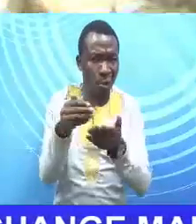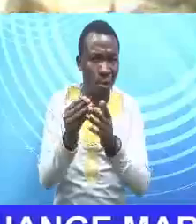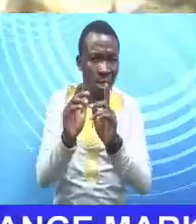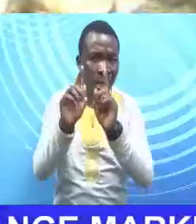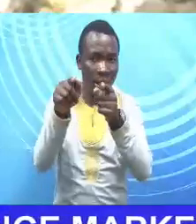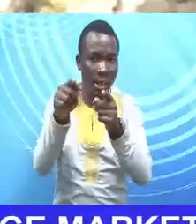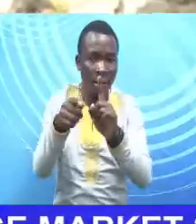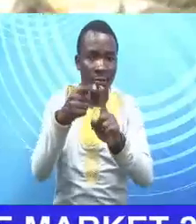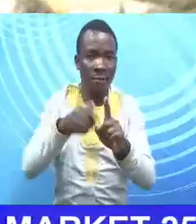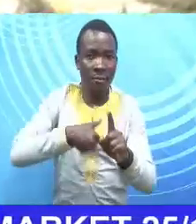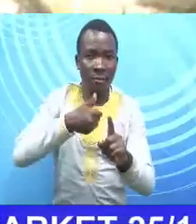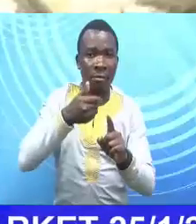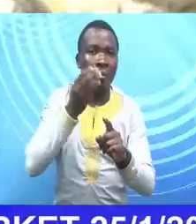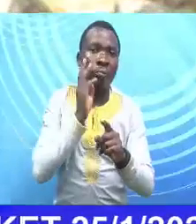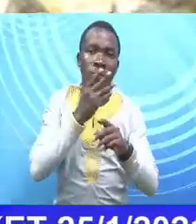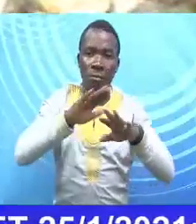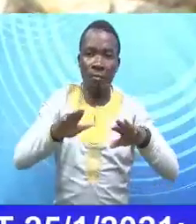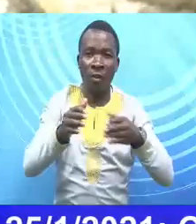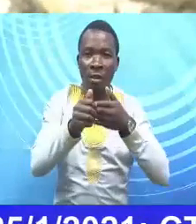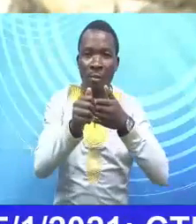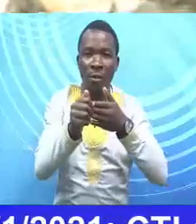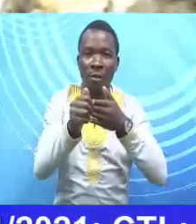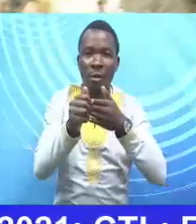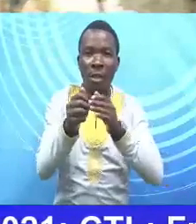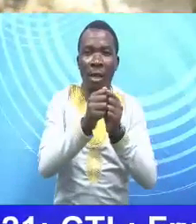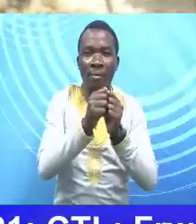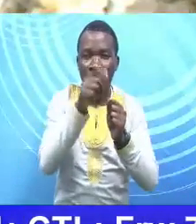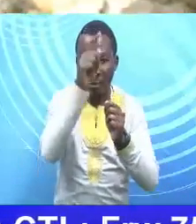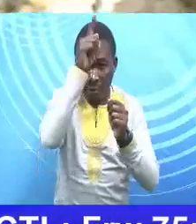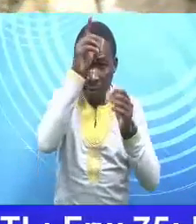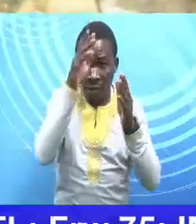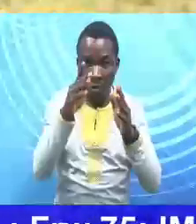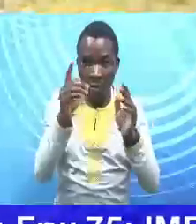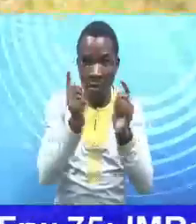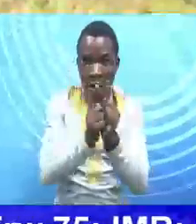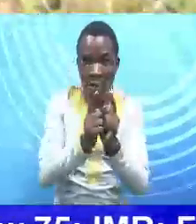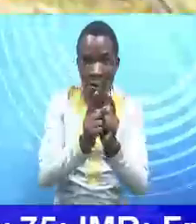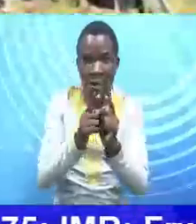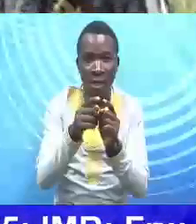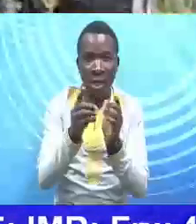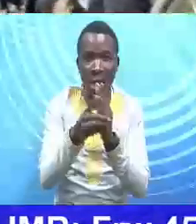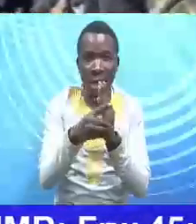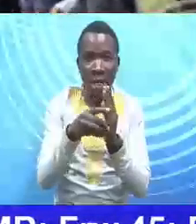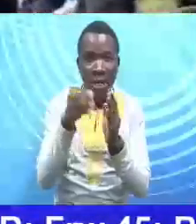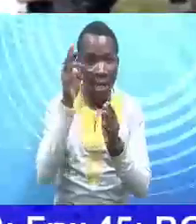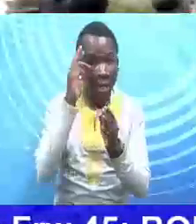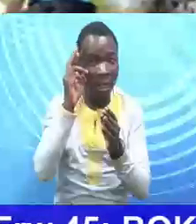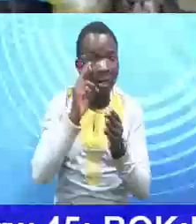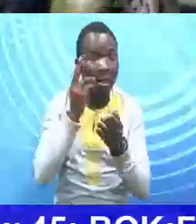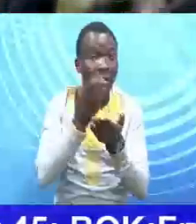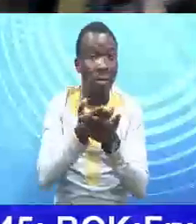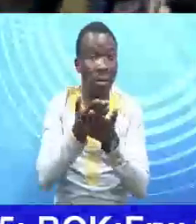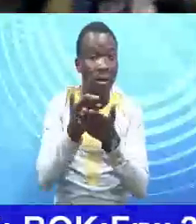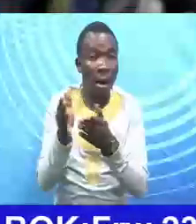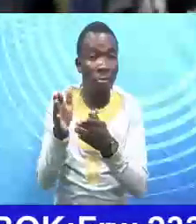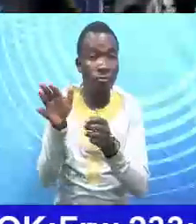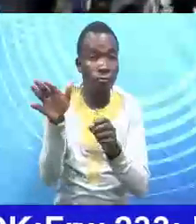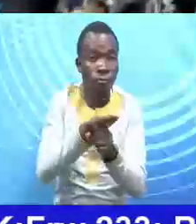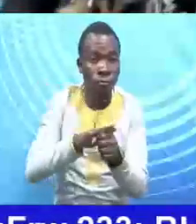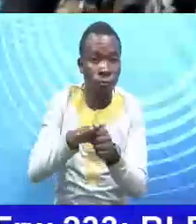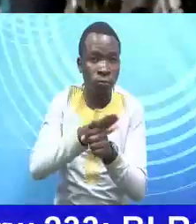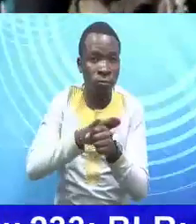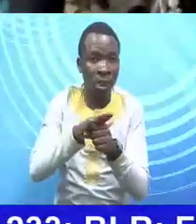mazi. Umuyobozi w'aka kagari ka Boro kimwe n'abaturage ayoboye bahurije ko gusiba akarere ka Ruhango ngo babafasha gusiba iki cyobo, dore ko ngo nta bushobozi